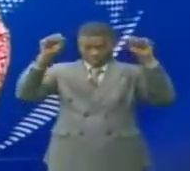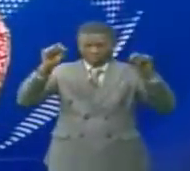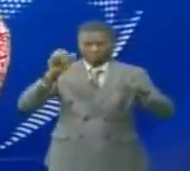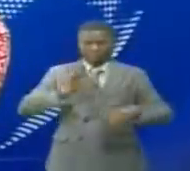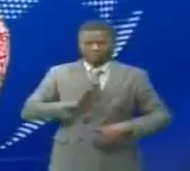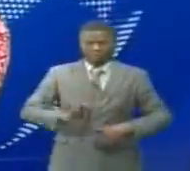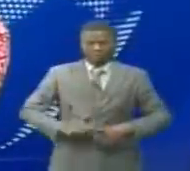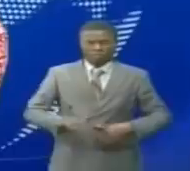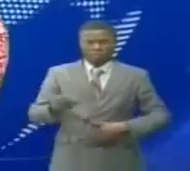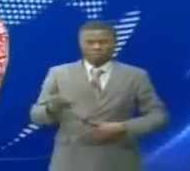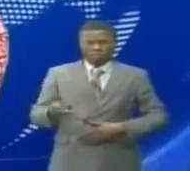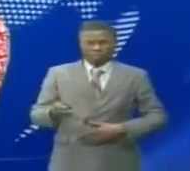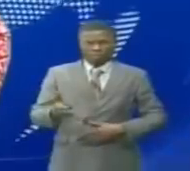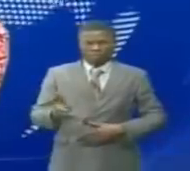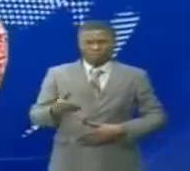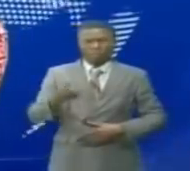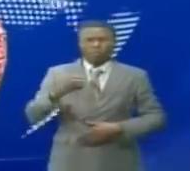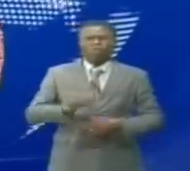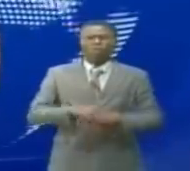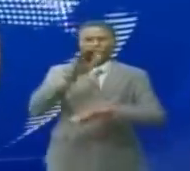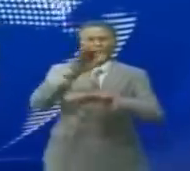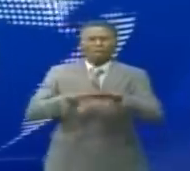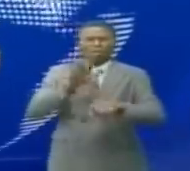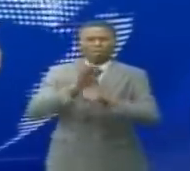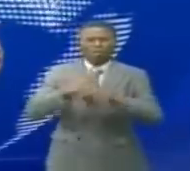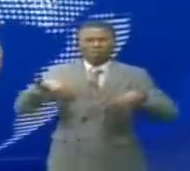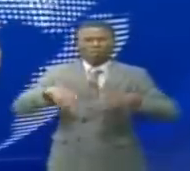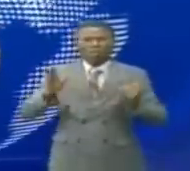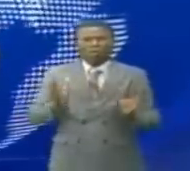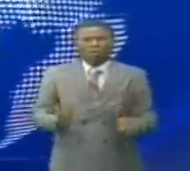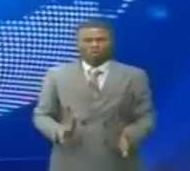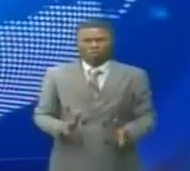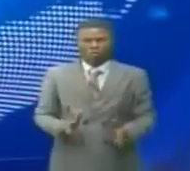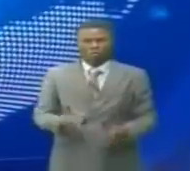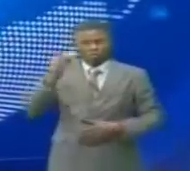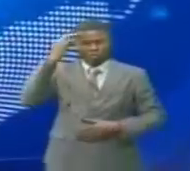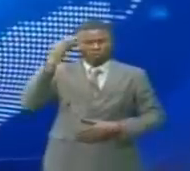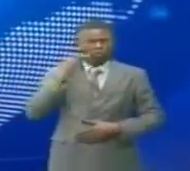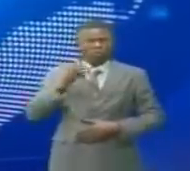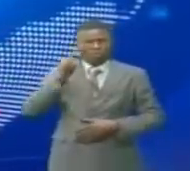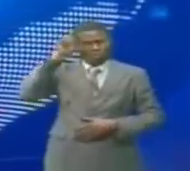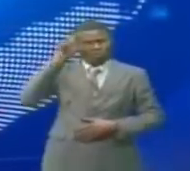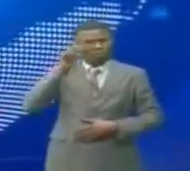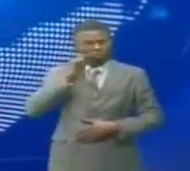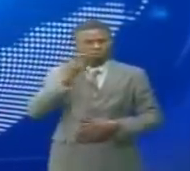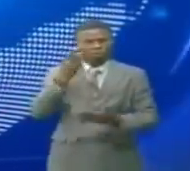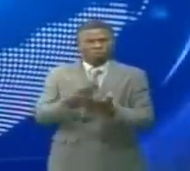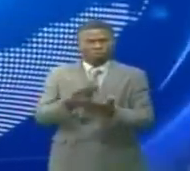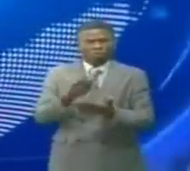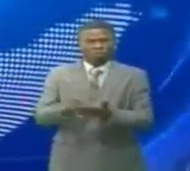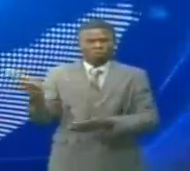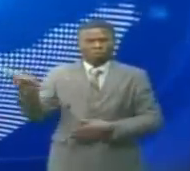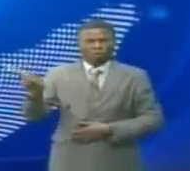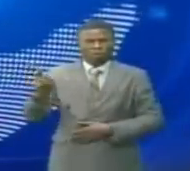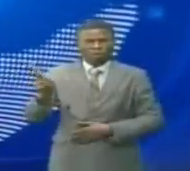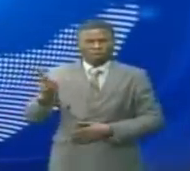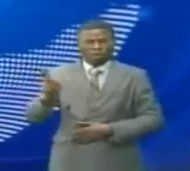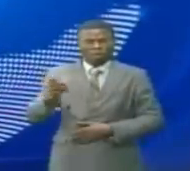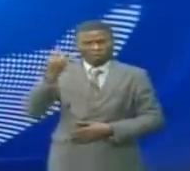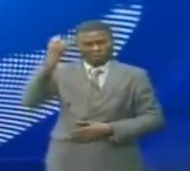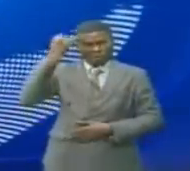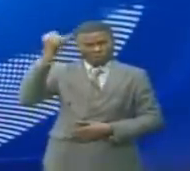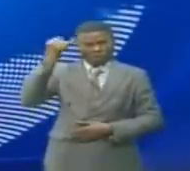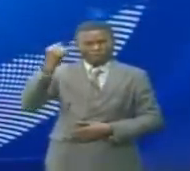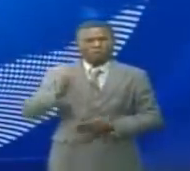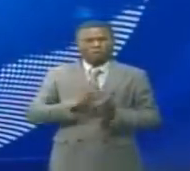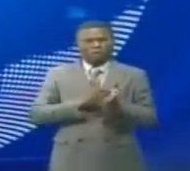Félix Tshisekedi, sur la mobilisation générale des Congolais, le ministre du Genre et des Sports du Kasaï s'inscrit dans cette logique